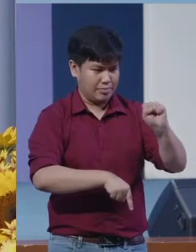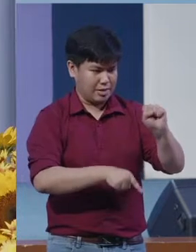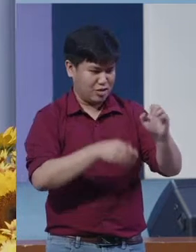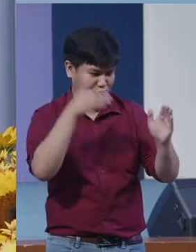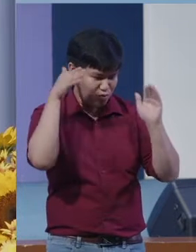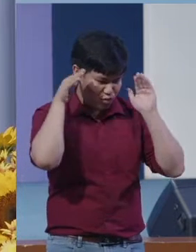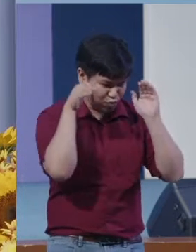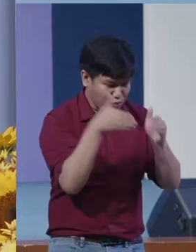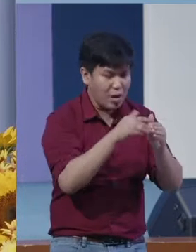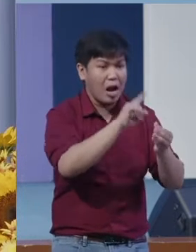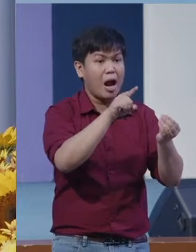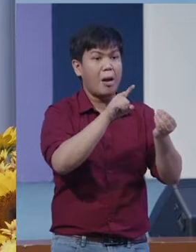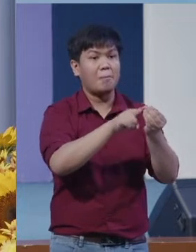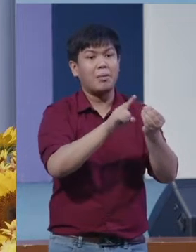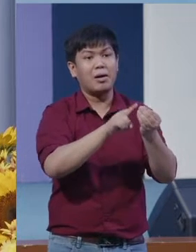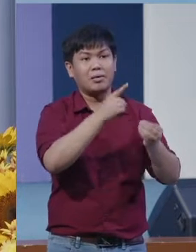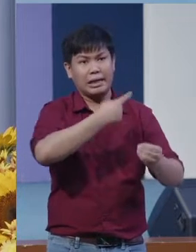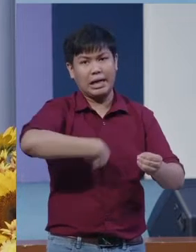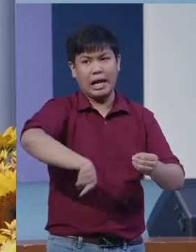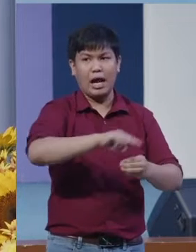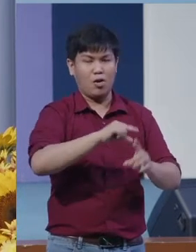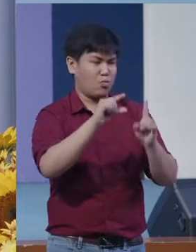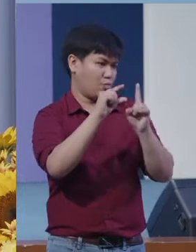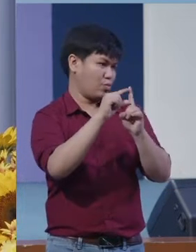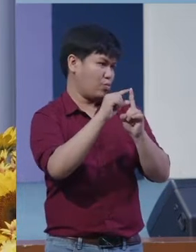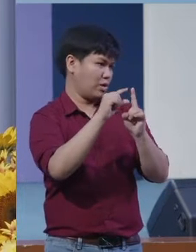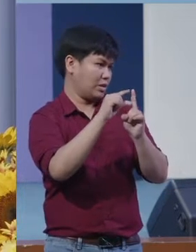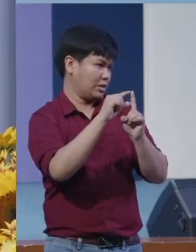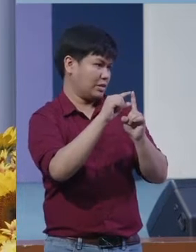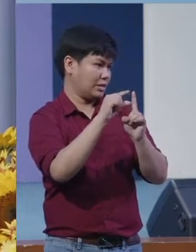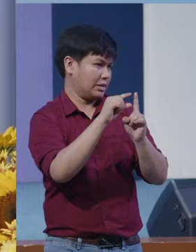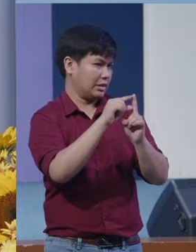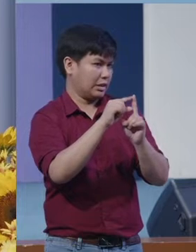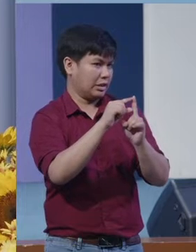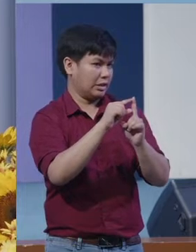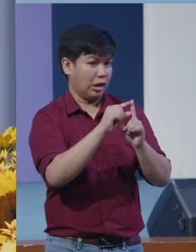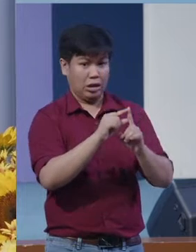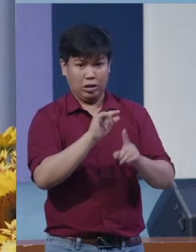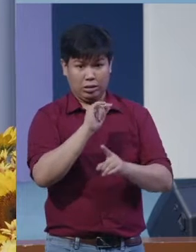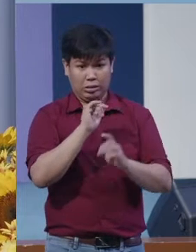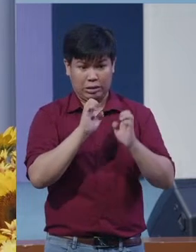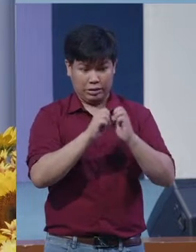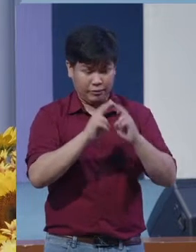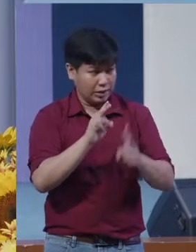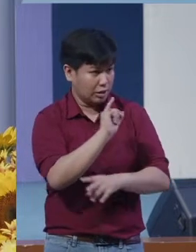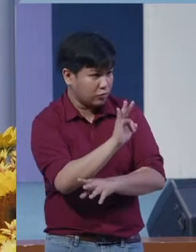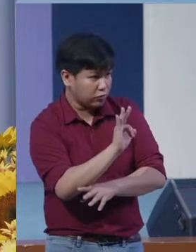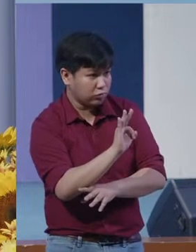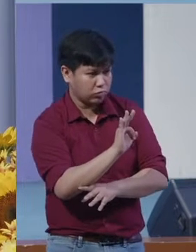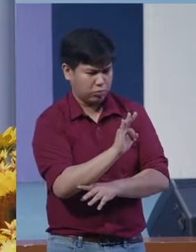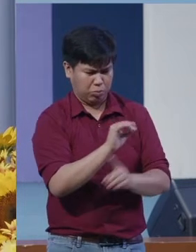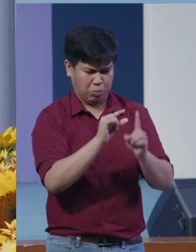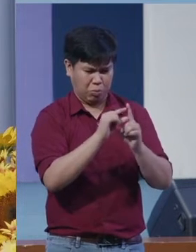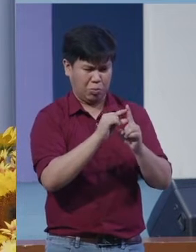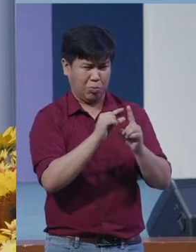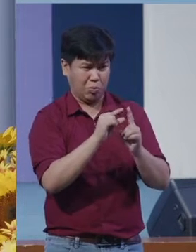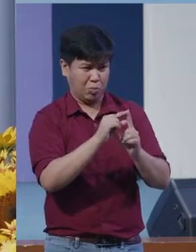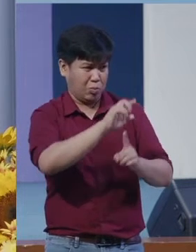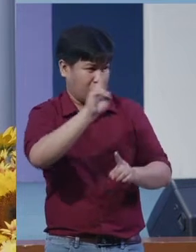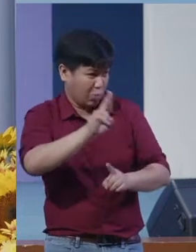tungkol sa ating mga dila. Ito daw ay bagaman napakaliit na bahagi ng ating pangangatawan, ito